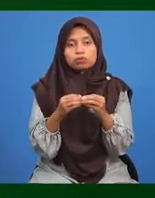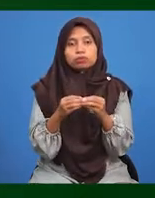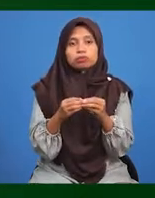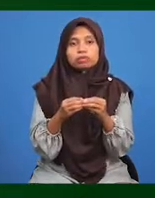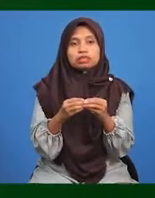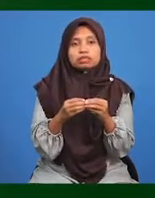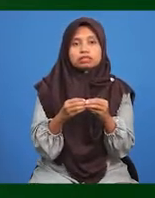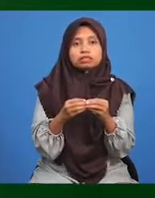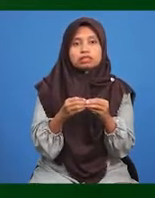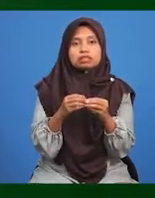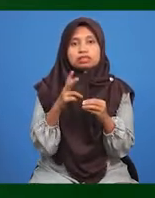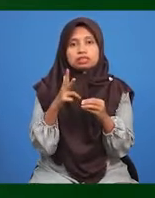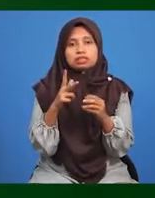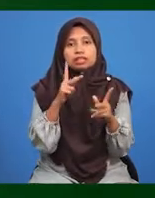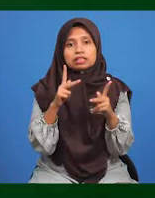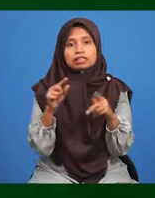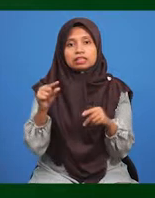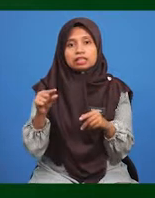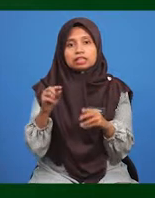bagi kata ganda berentak.